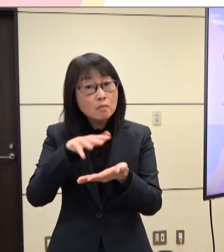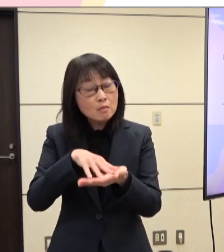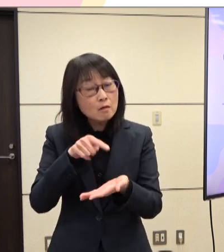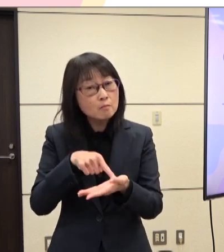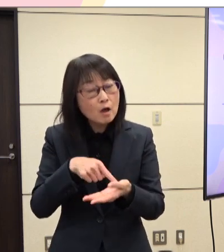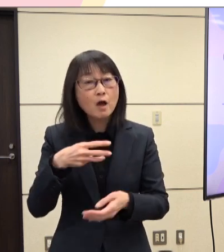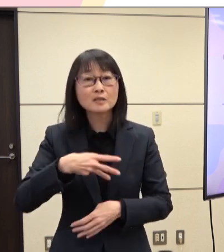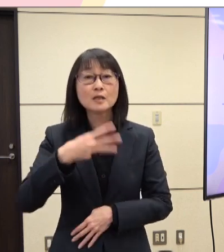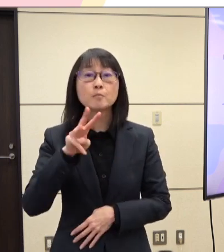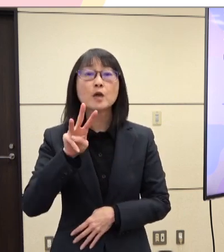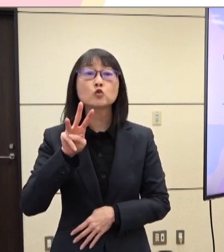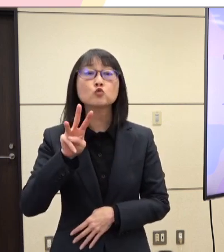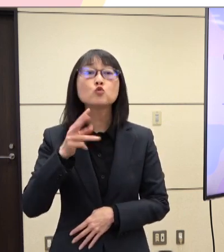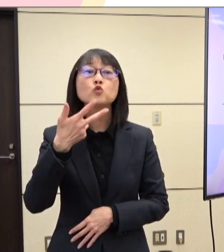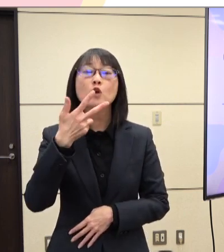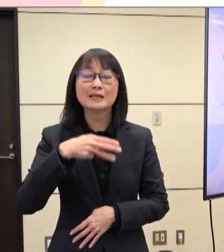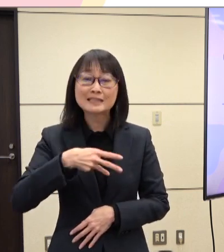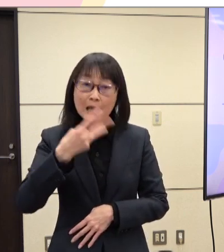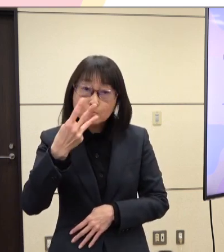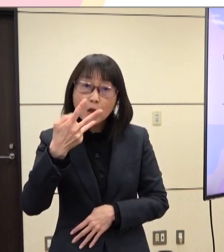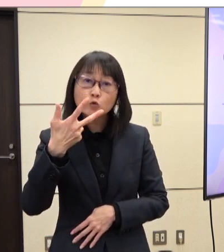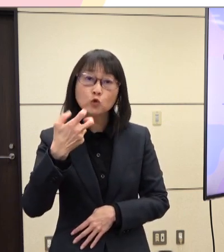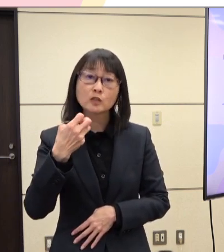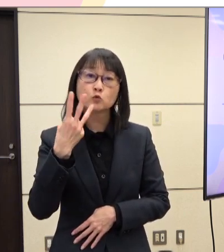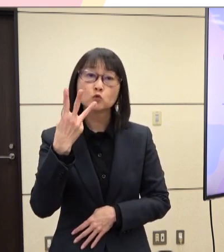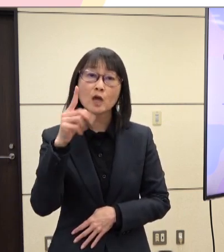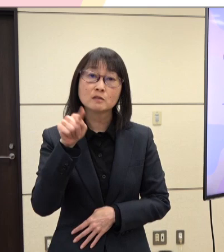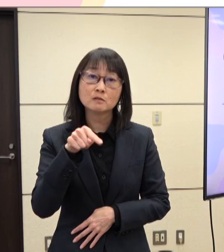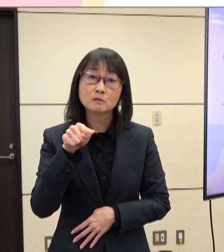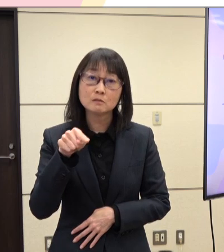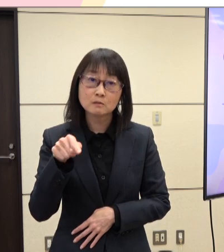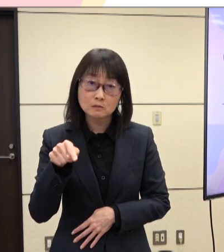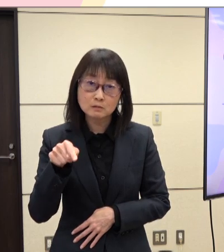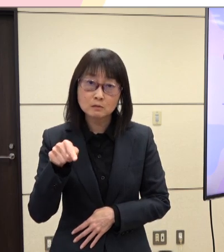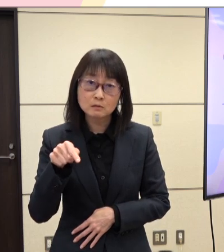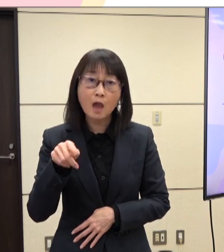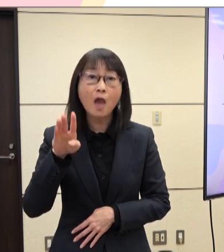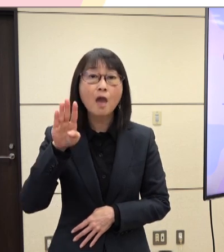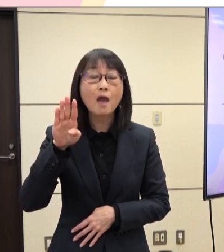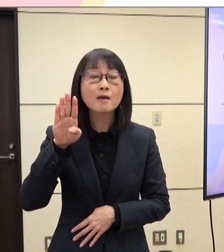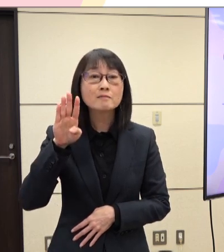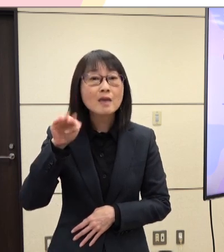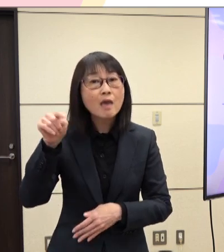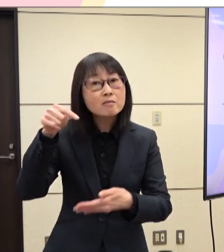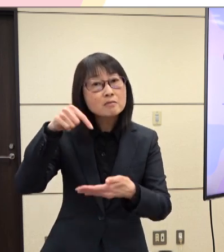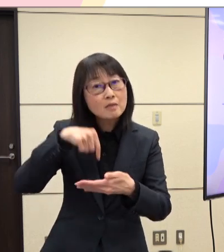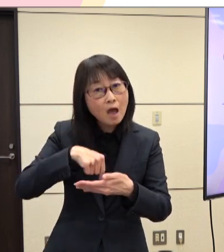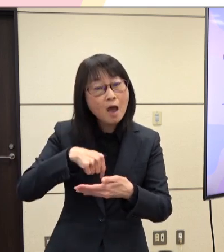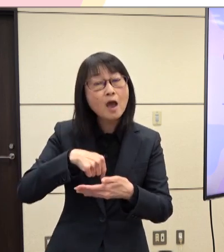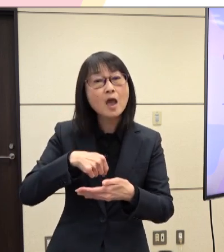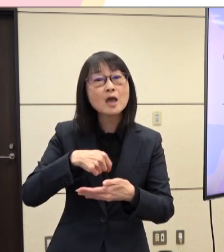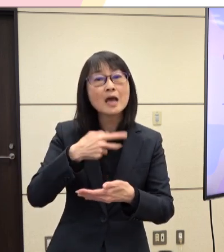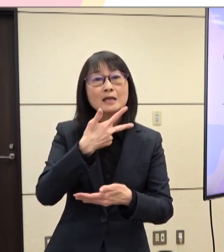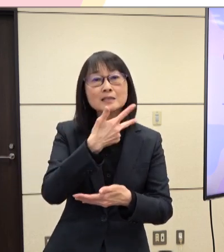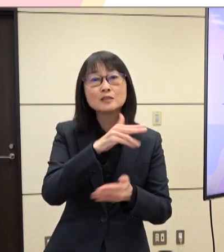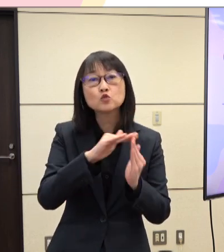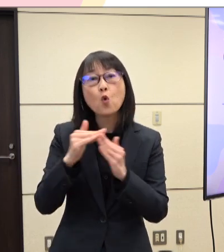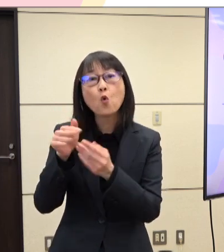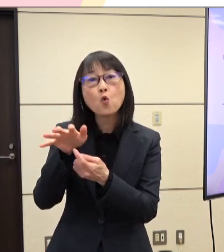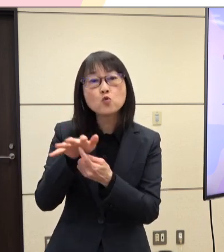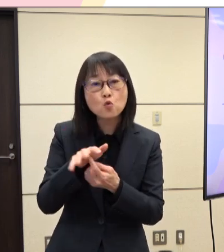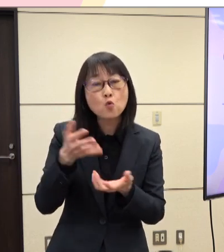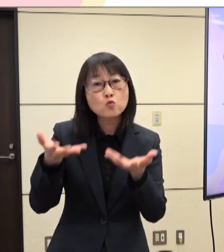373人というのが、県内の、他の市町村に比べて多いのかというデータもしお持ちでした